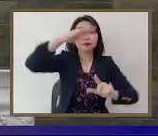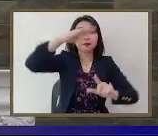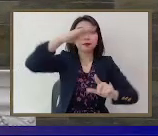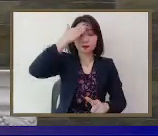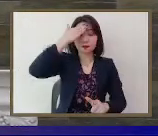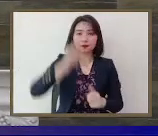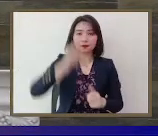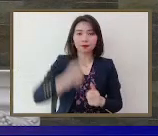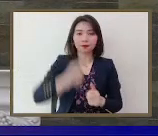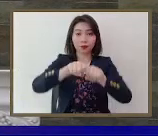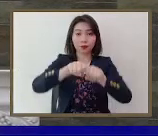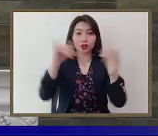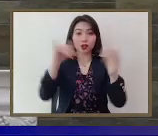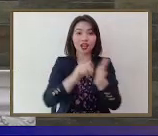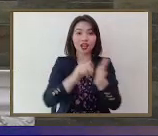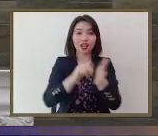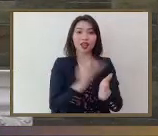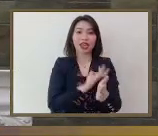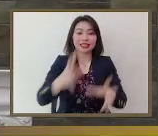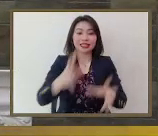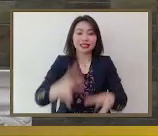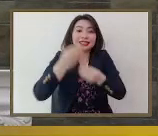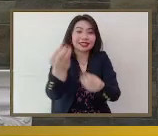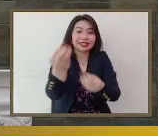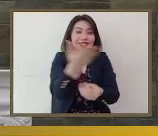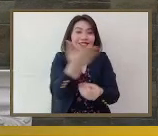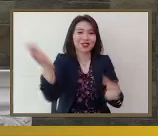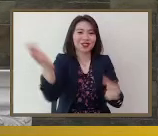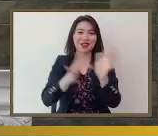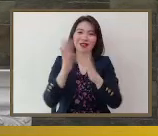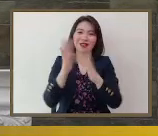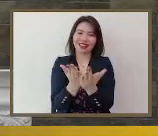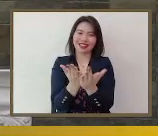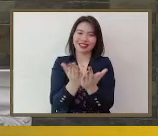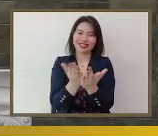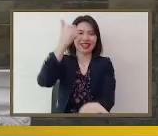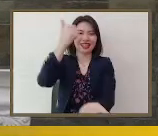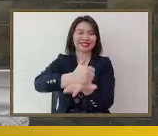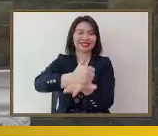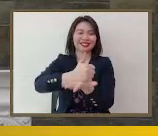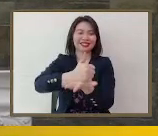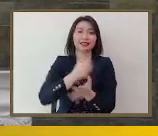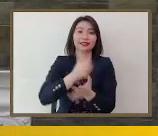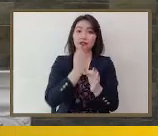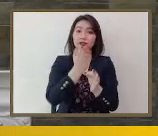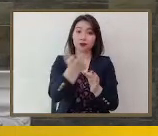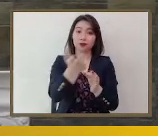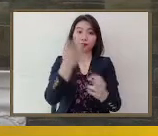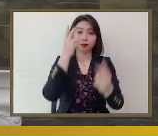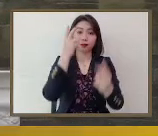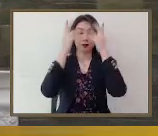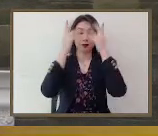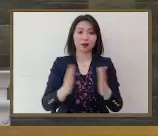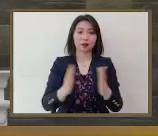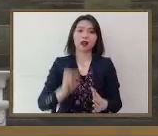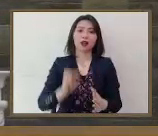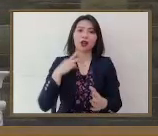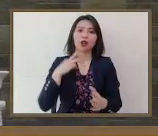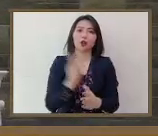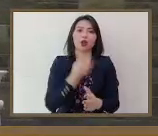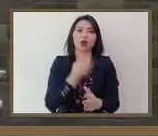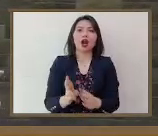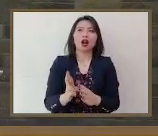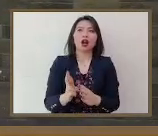para mapadalan po kayo ng Bible, okay? Kung kayo po ay first time, then we are very much willing